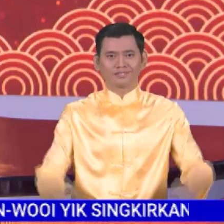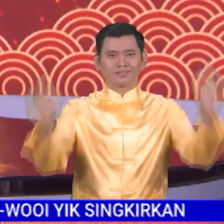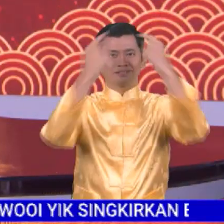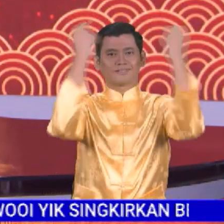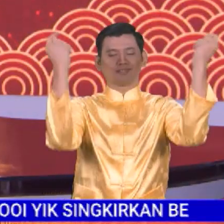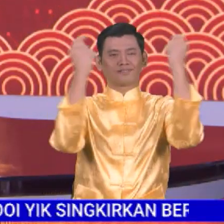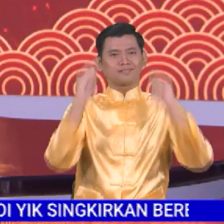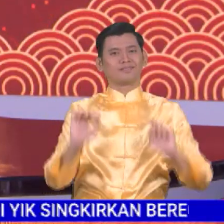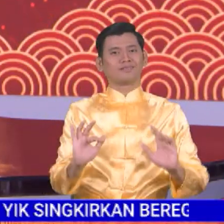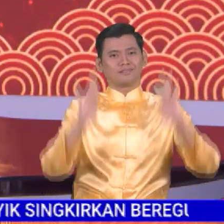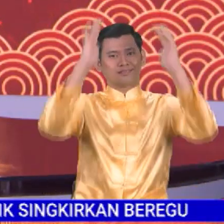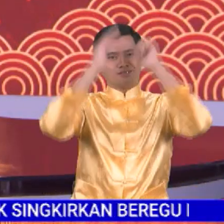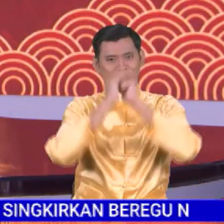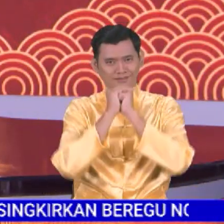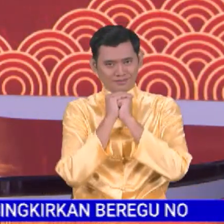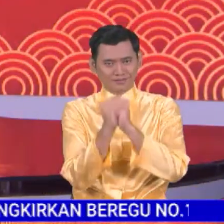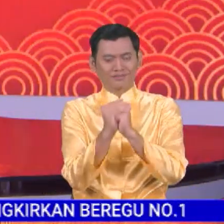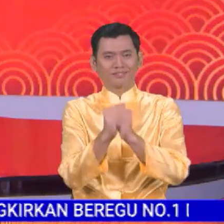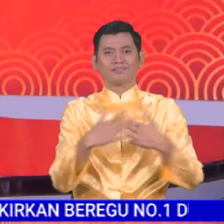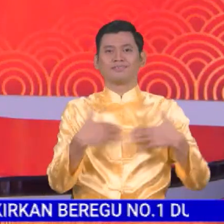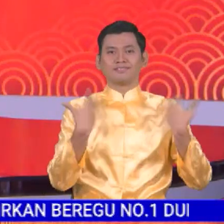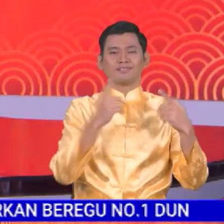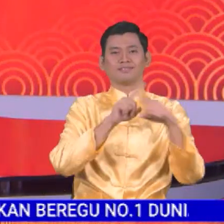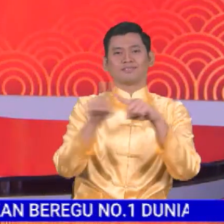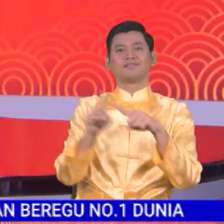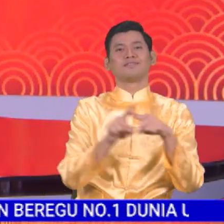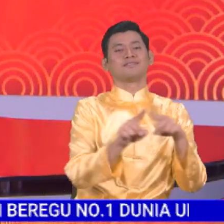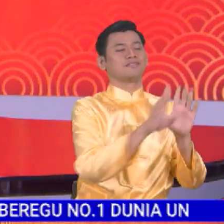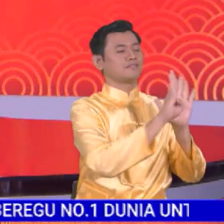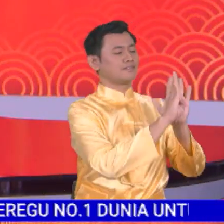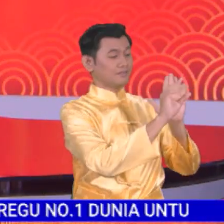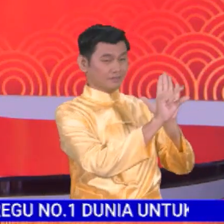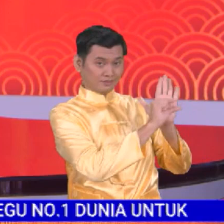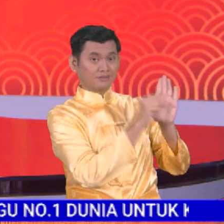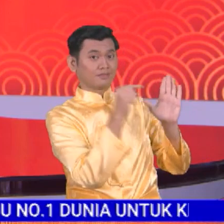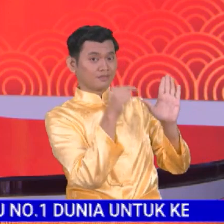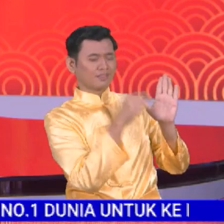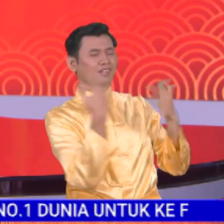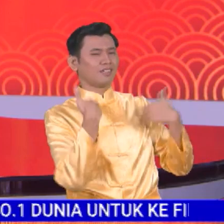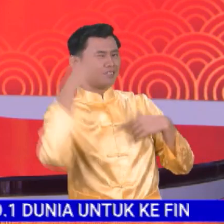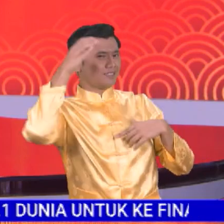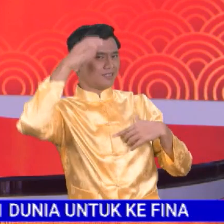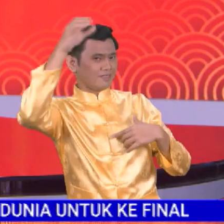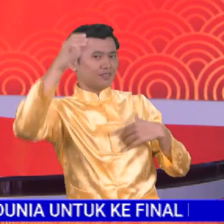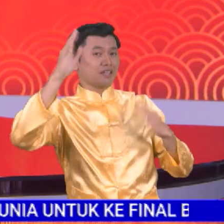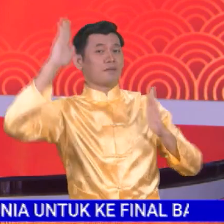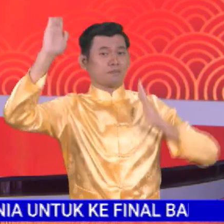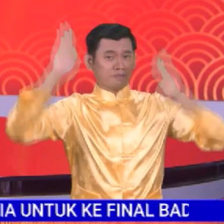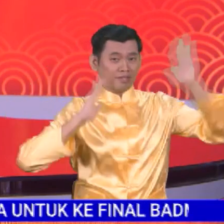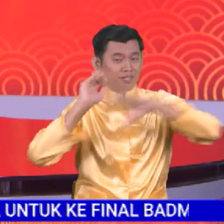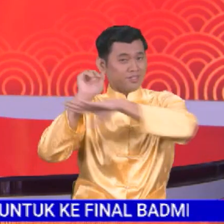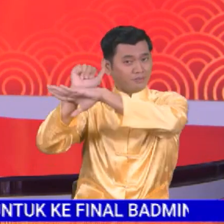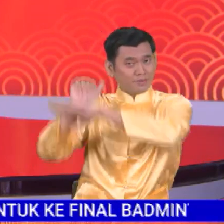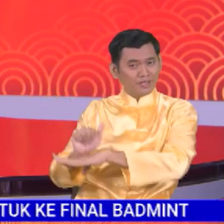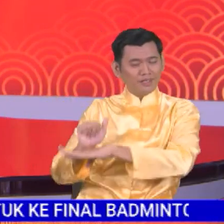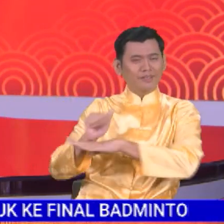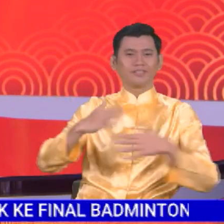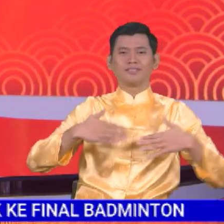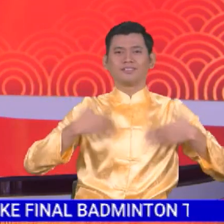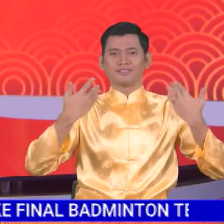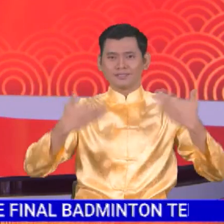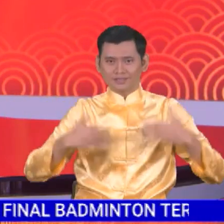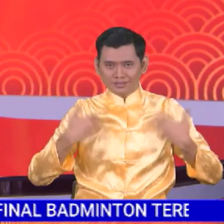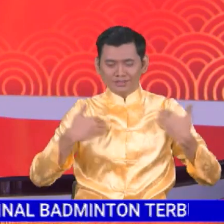Sambutan Tahun Baru Cina kali ini disambut meriah oleh pelbagai latar belakang menepati konsep Malaysia Madani yang menekankan